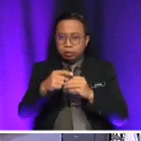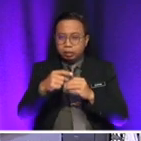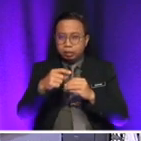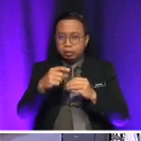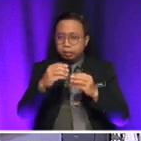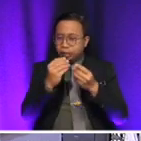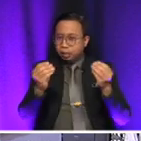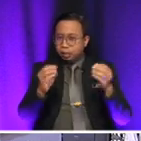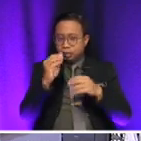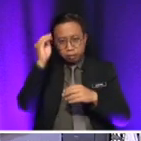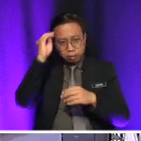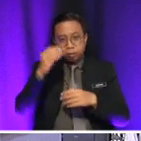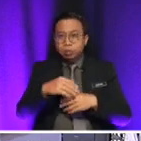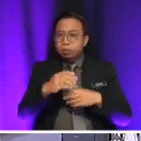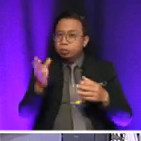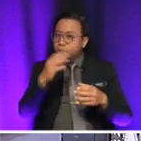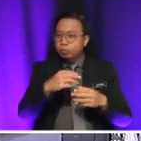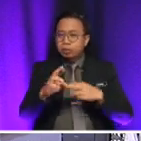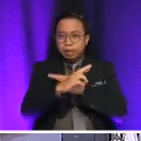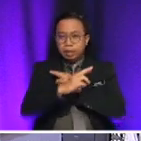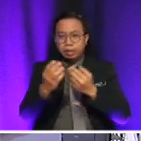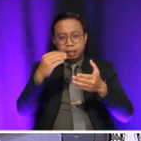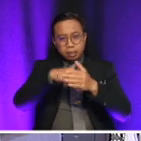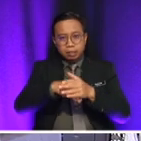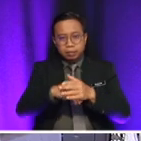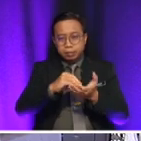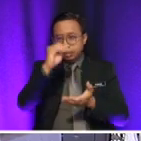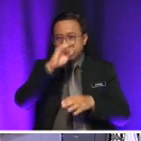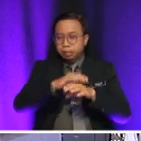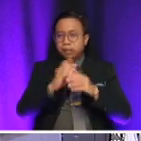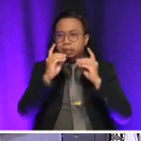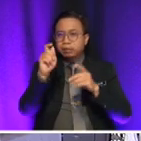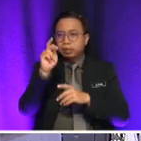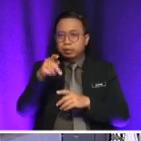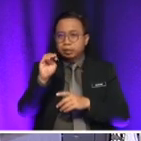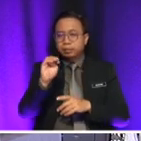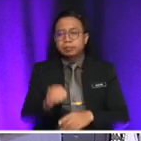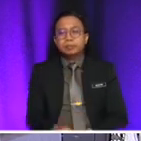MVP itu juga kita berarti melihat dulu kembali 11 ini dalam Menengah Atas titik-titik